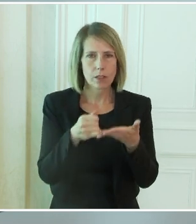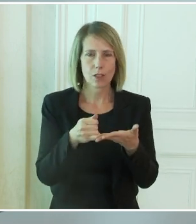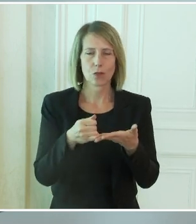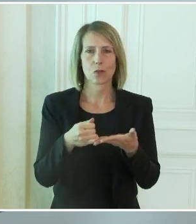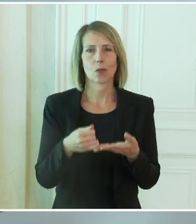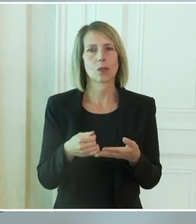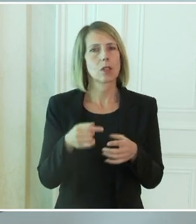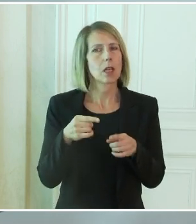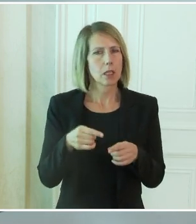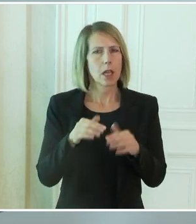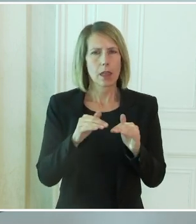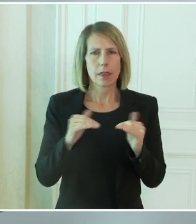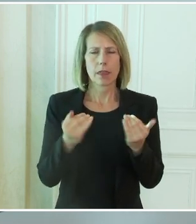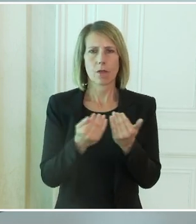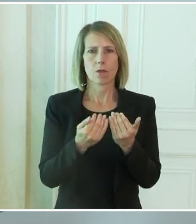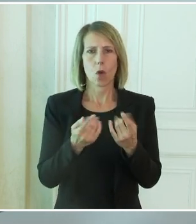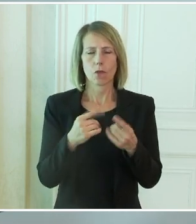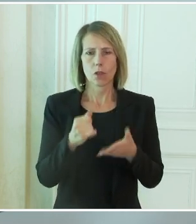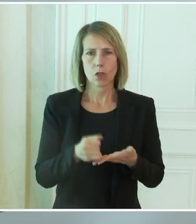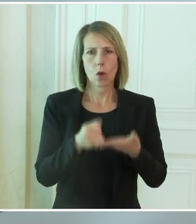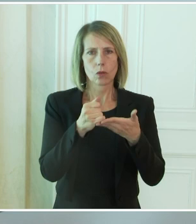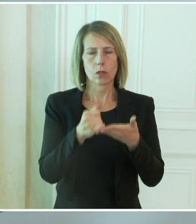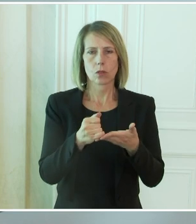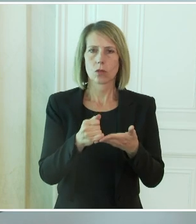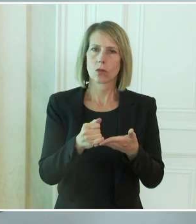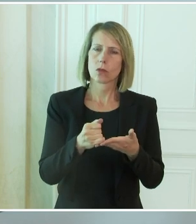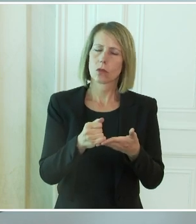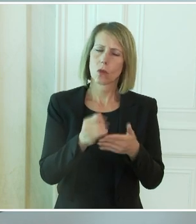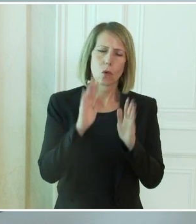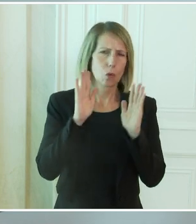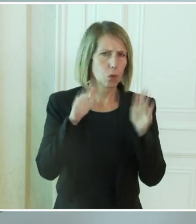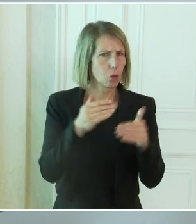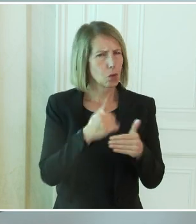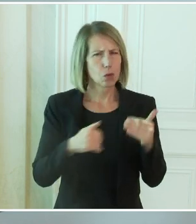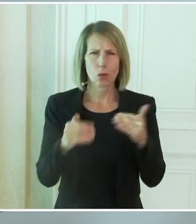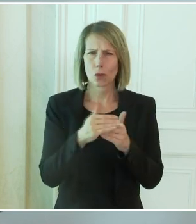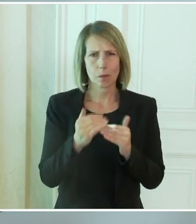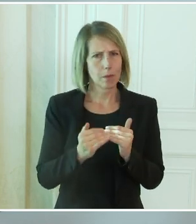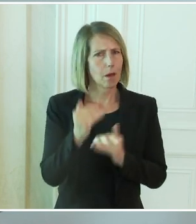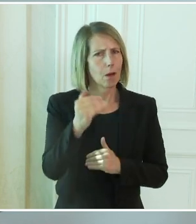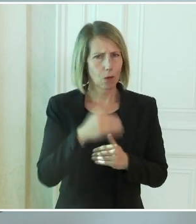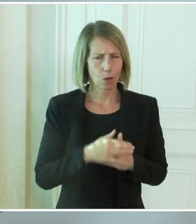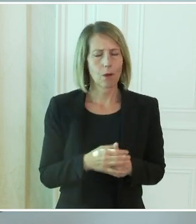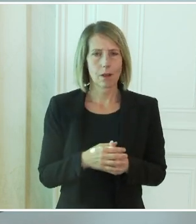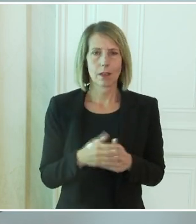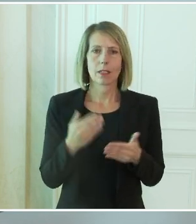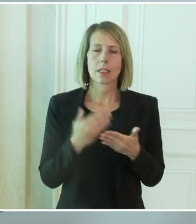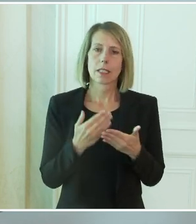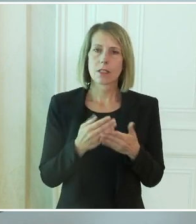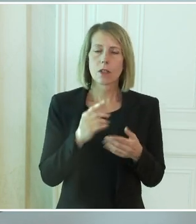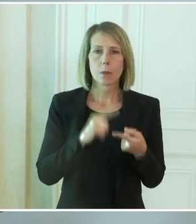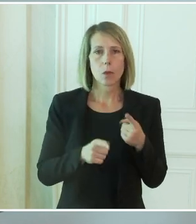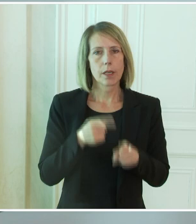Und das Niveau dieser Unterstützung ist mehr als sehr hoch. Deshalb die